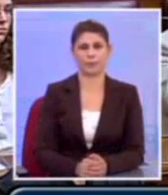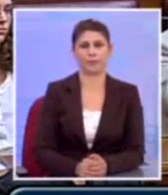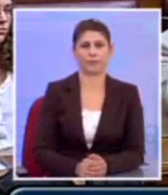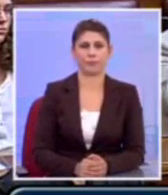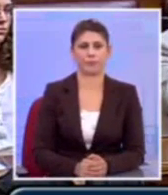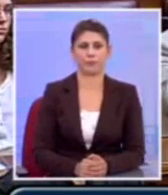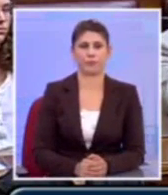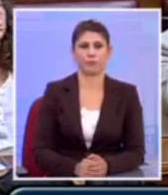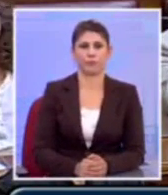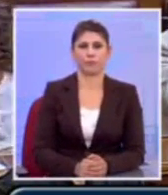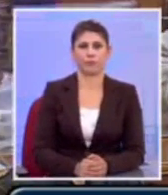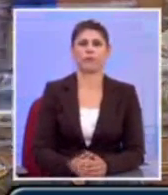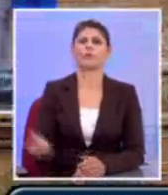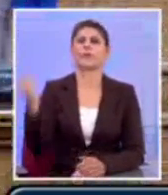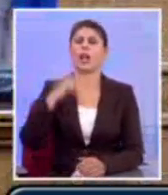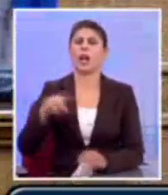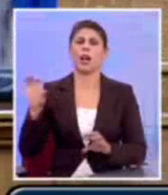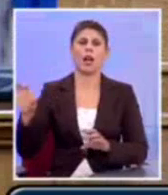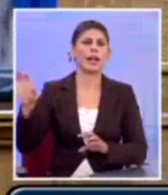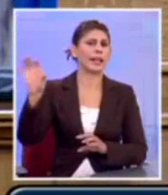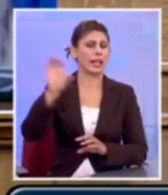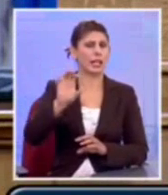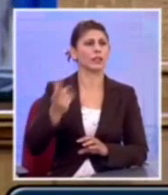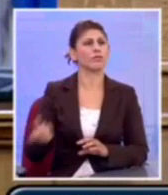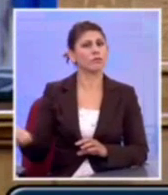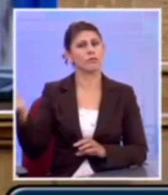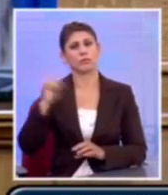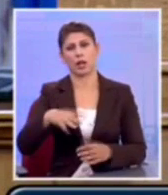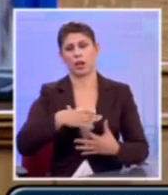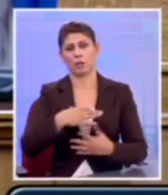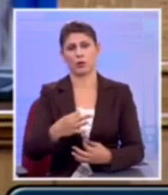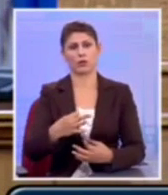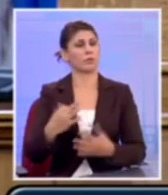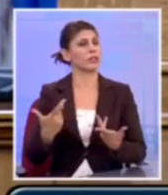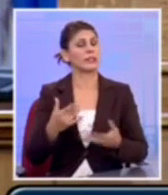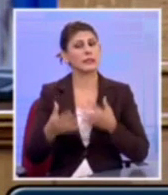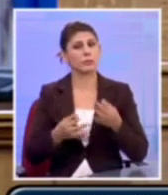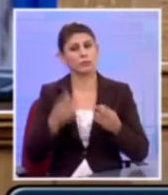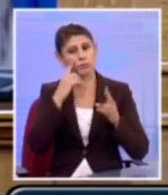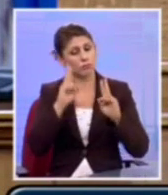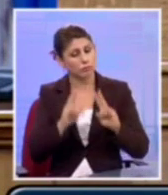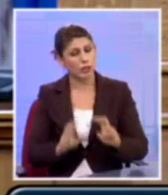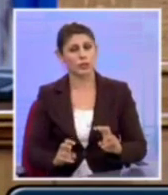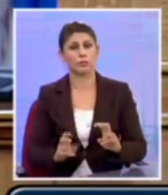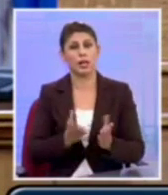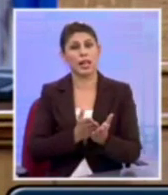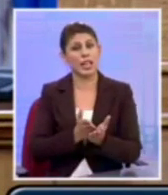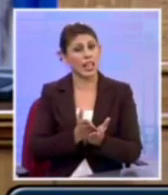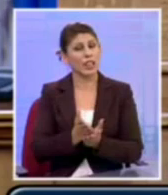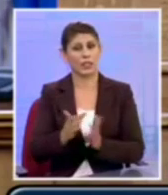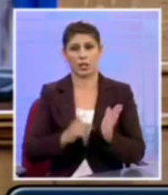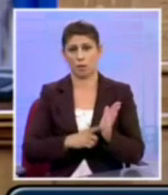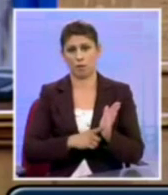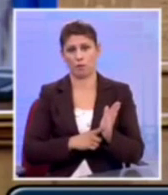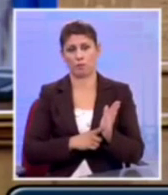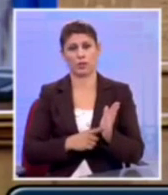και σε άλλες χώρες και σε άλλους εκπροσώπους για να εξετάσουμε την ηθική